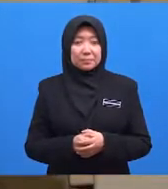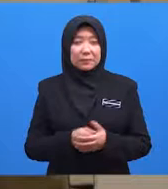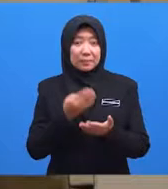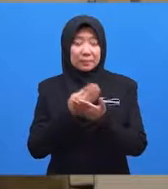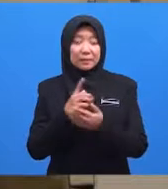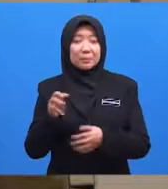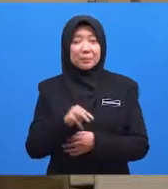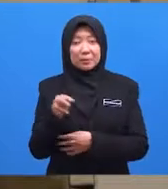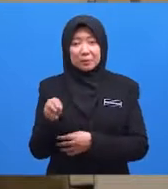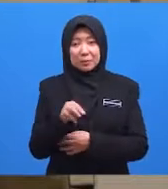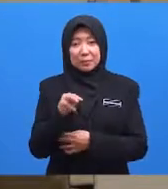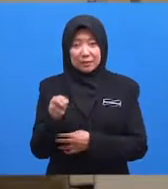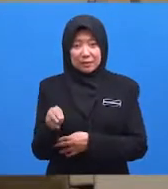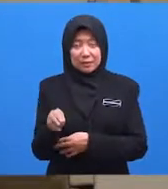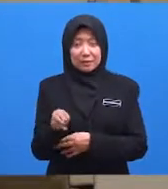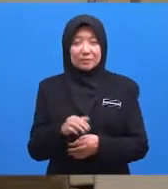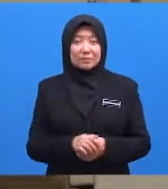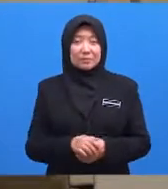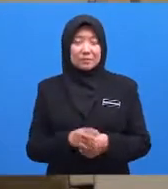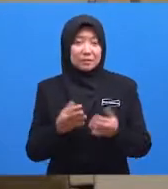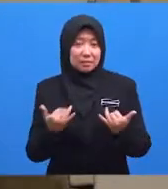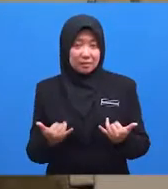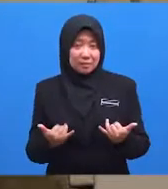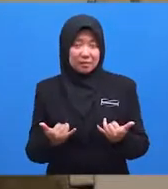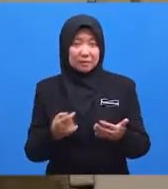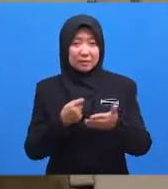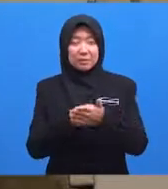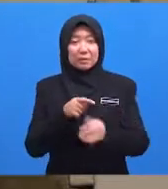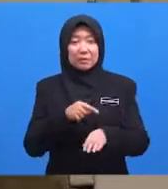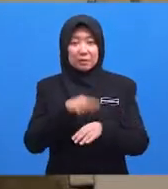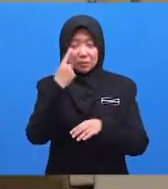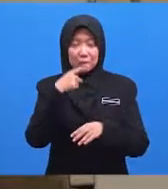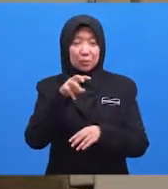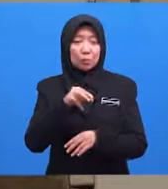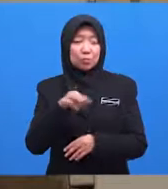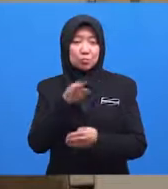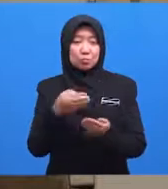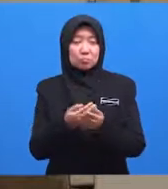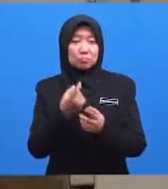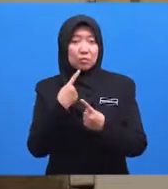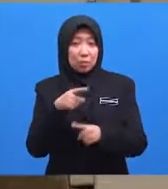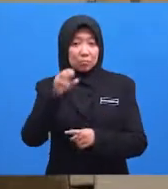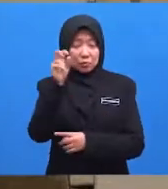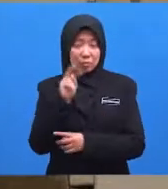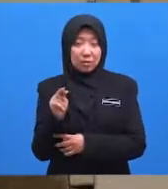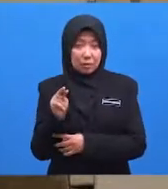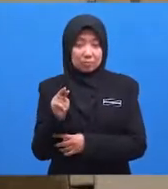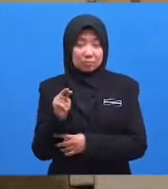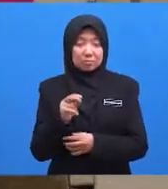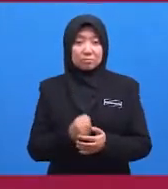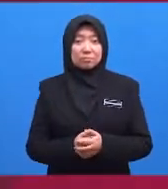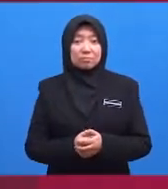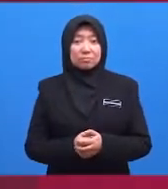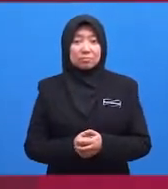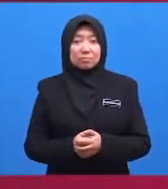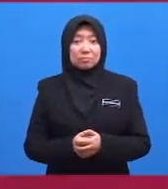Baiklah murid-murid, sekarang tiba masanya untuk murid-murid menjawab beberapa soalan yang akan diajukan oleh cikgu.